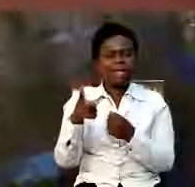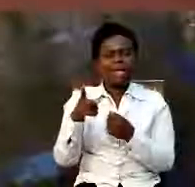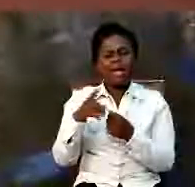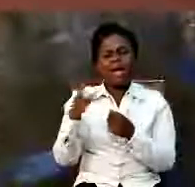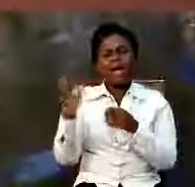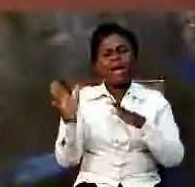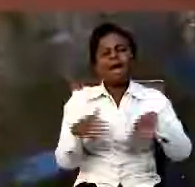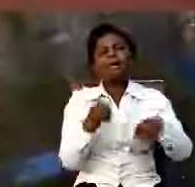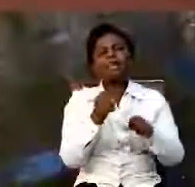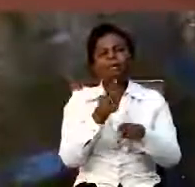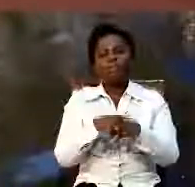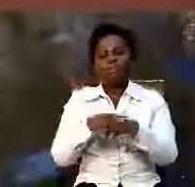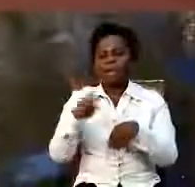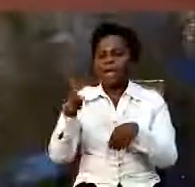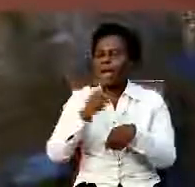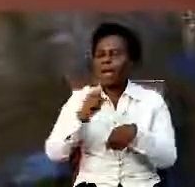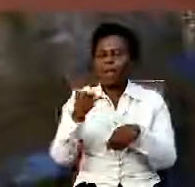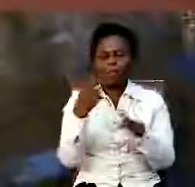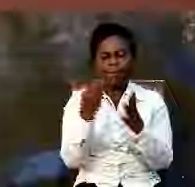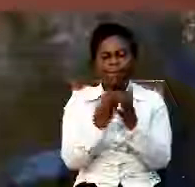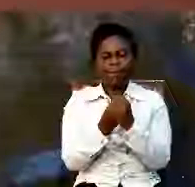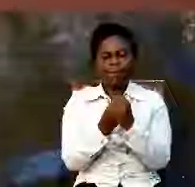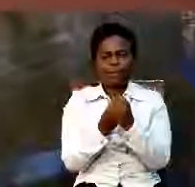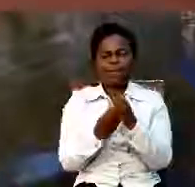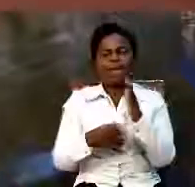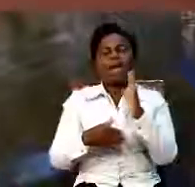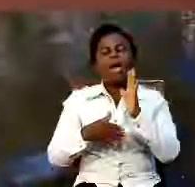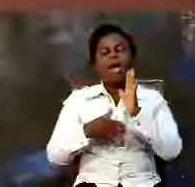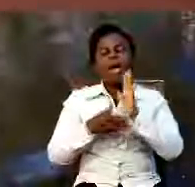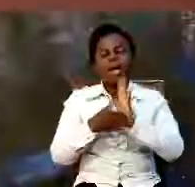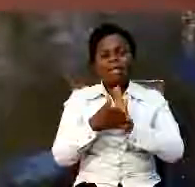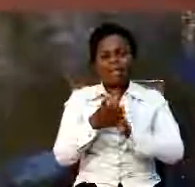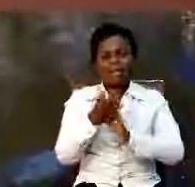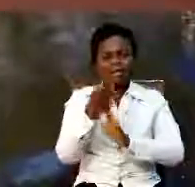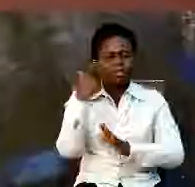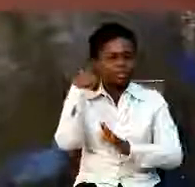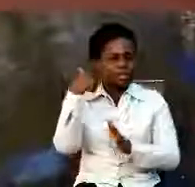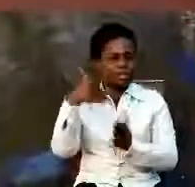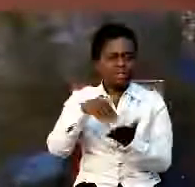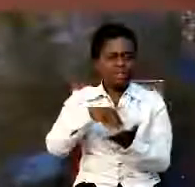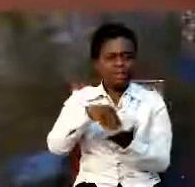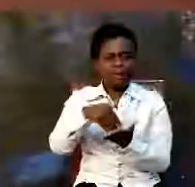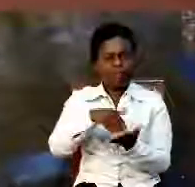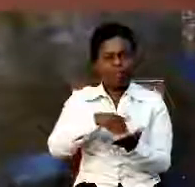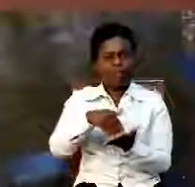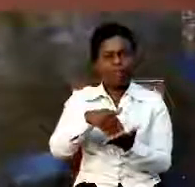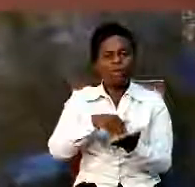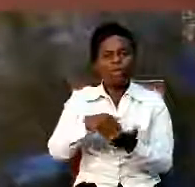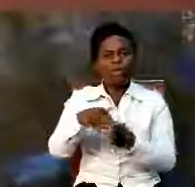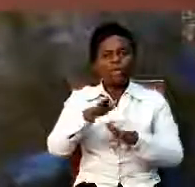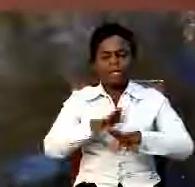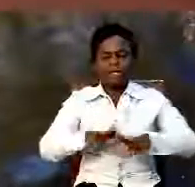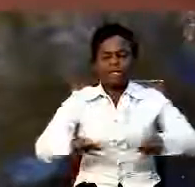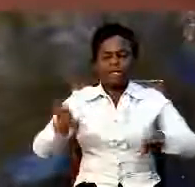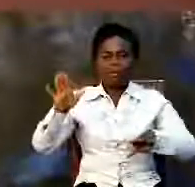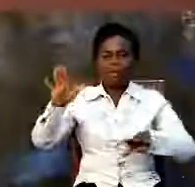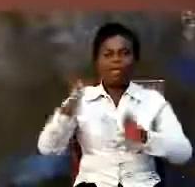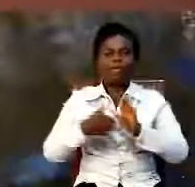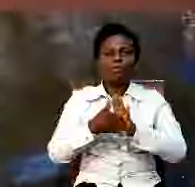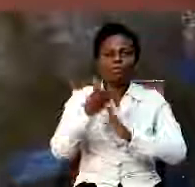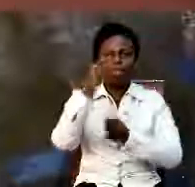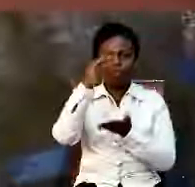na wewe, hamko pamoja, anaanza kujisikia mnyonge, na ule usalama wake unaanza kupungua.